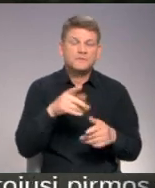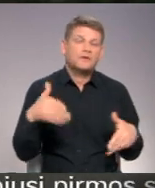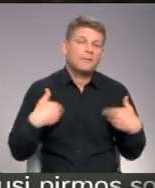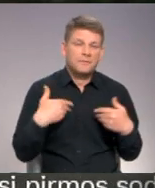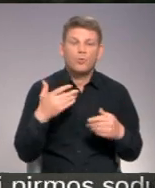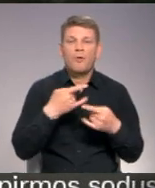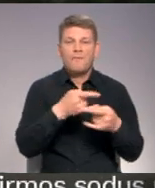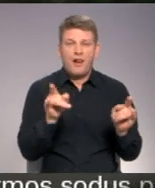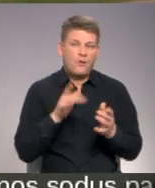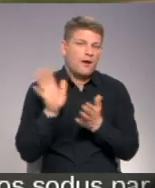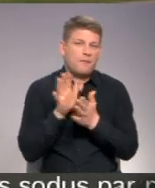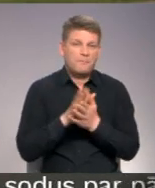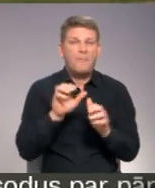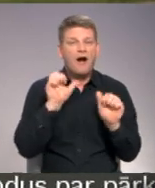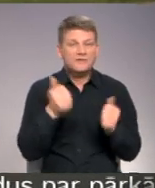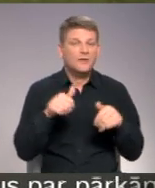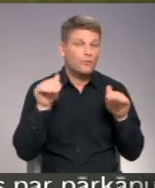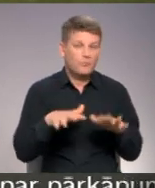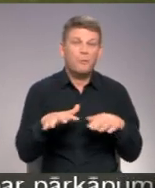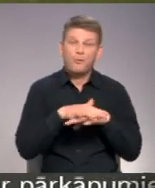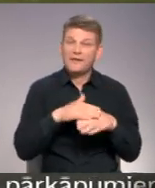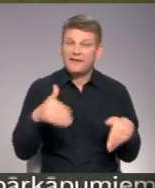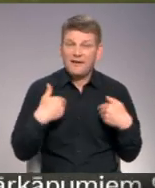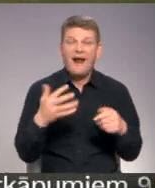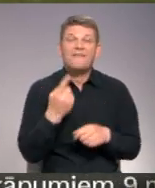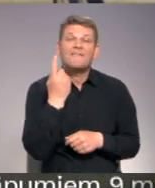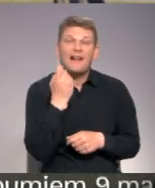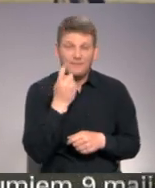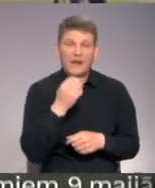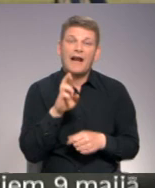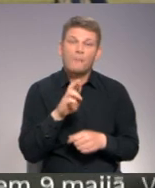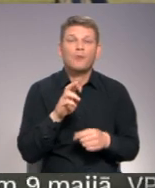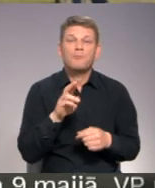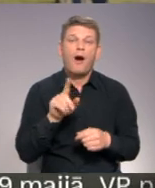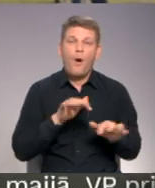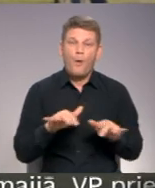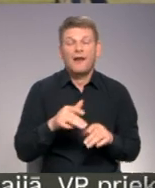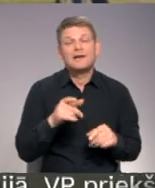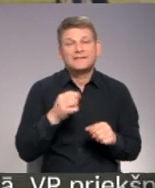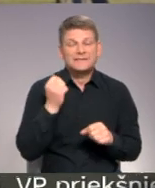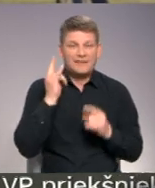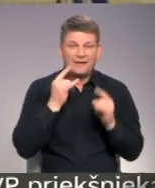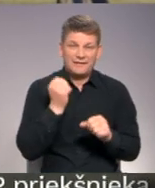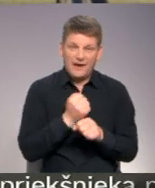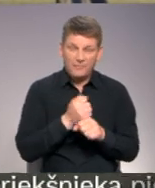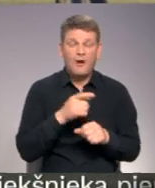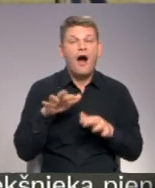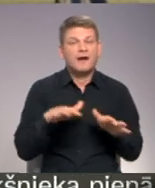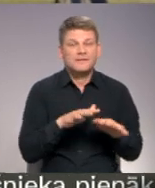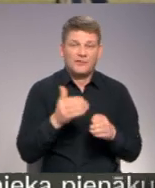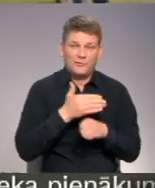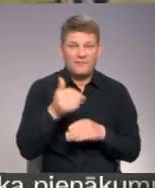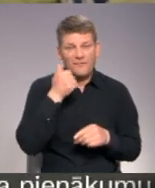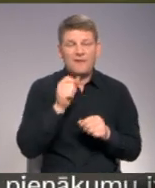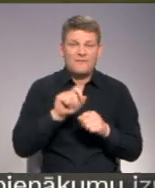no saviem balkoniem, mākslinieks nolēma publiku iepriecināt ar vēl vienu Raimonda Paula skaņdarbu. Akcija turpināsies vēl